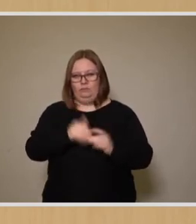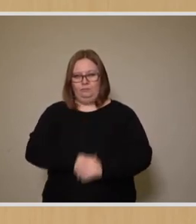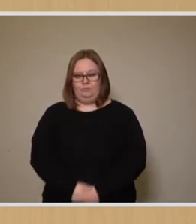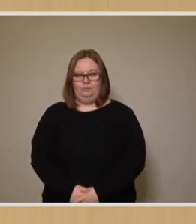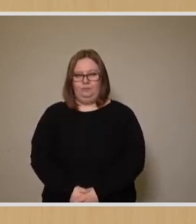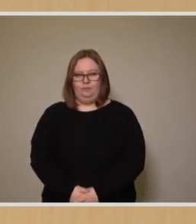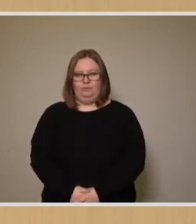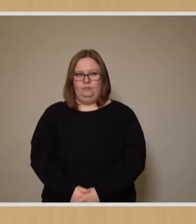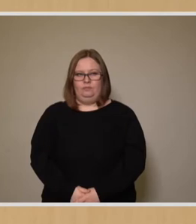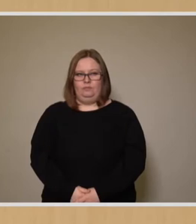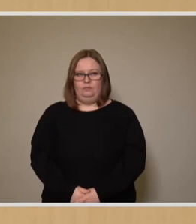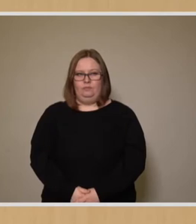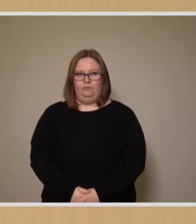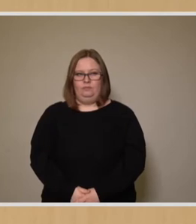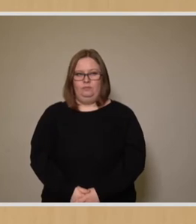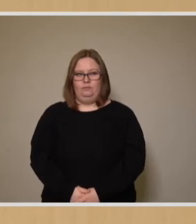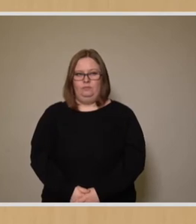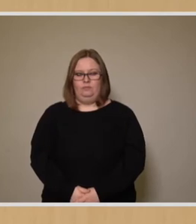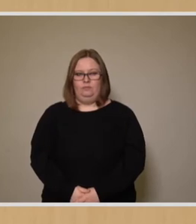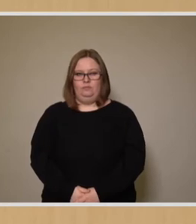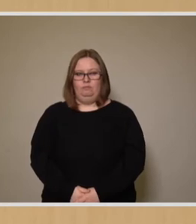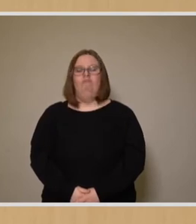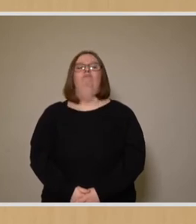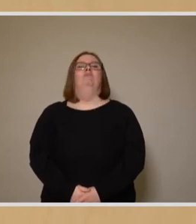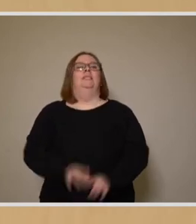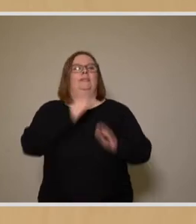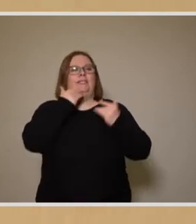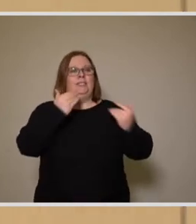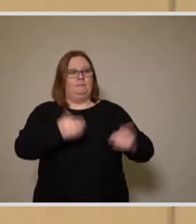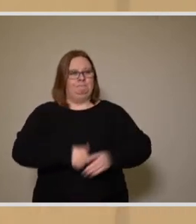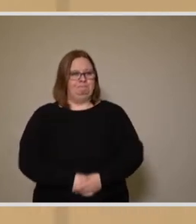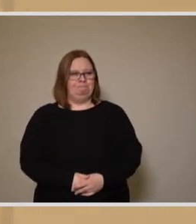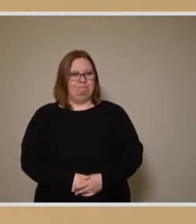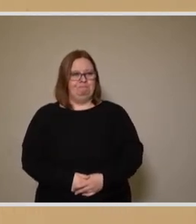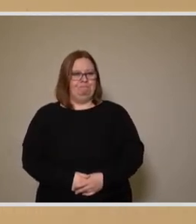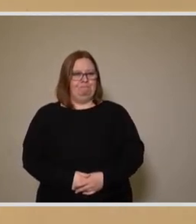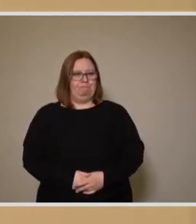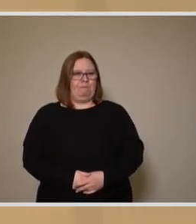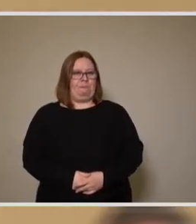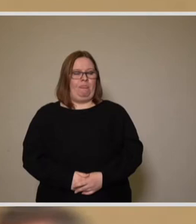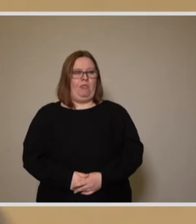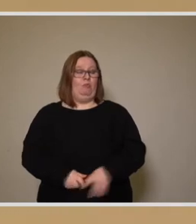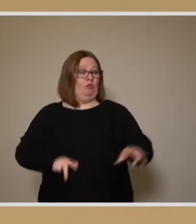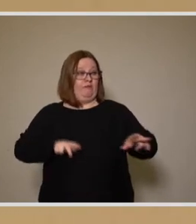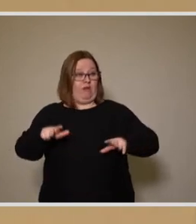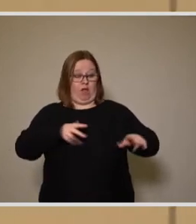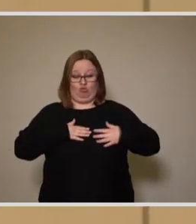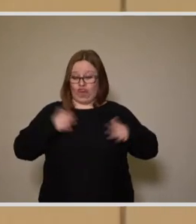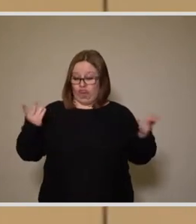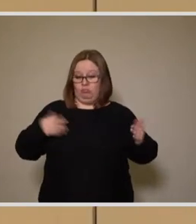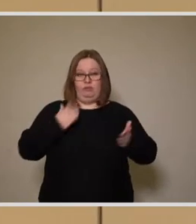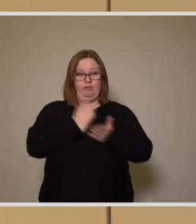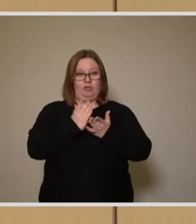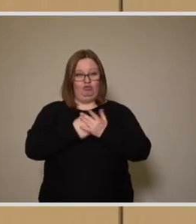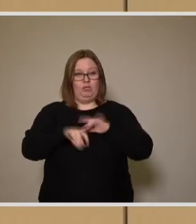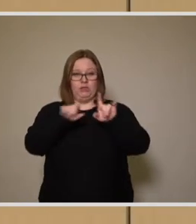Vielen Dank, Herr Böhm. Sobald wir verwaltungsseitig damit durch sind, das